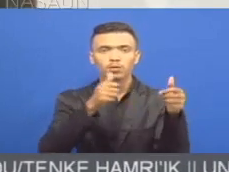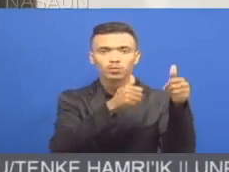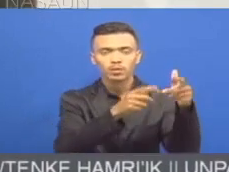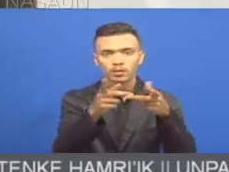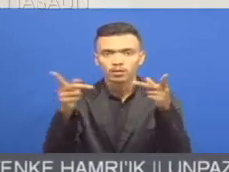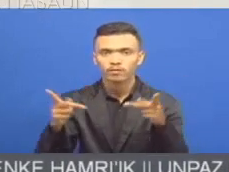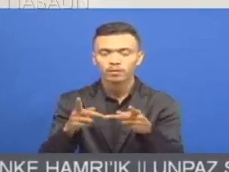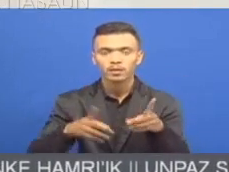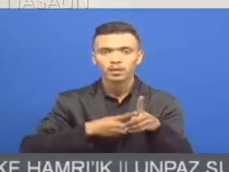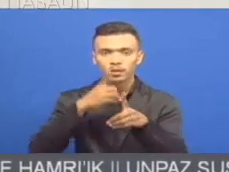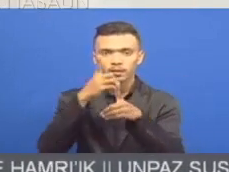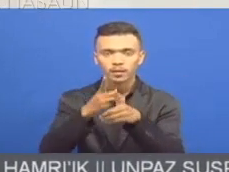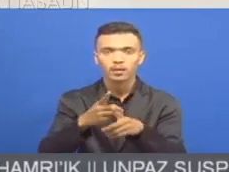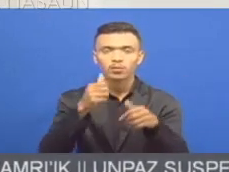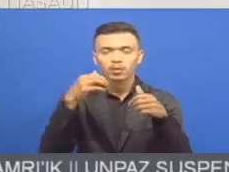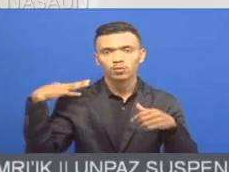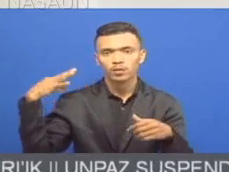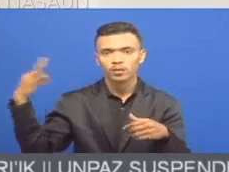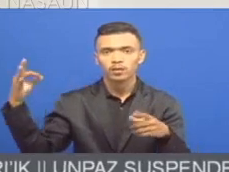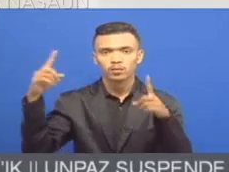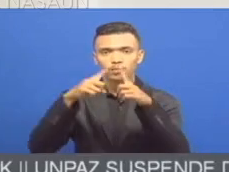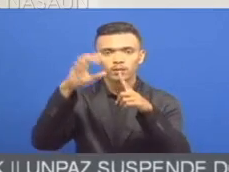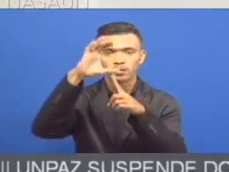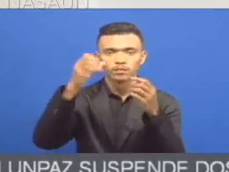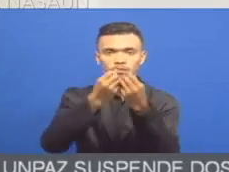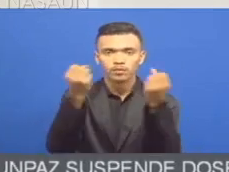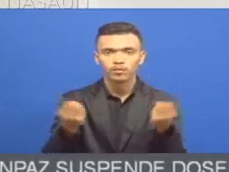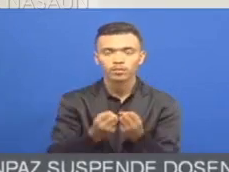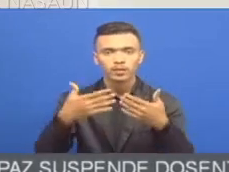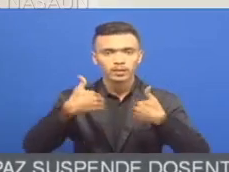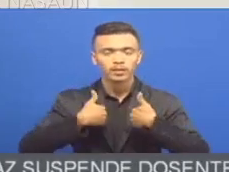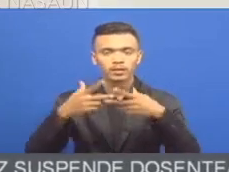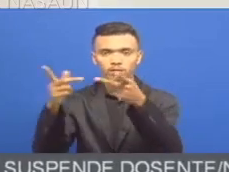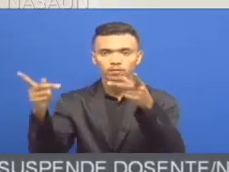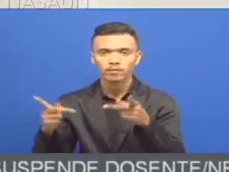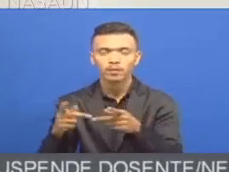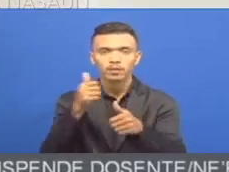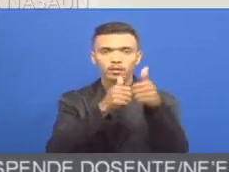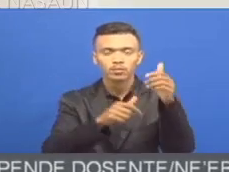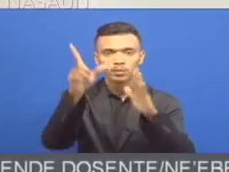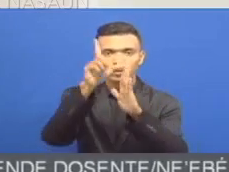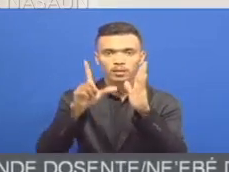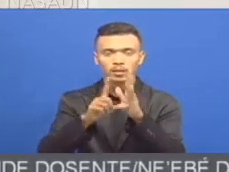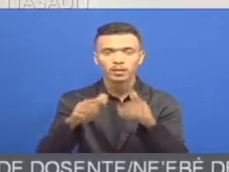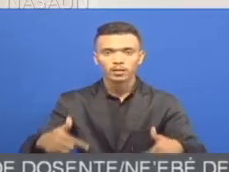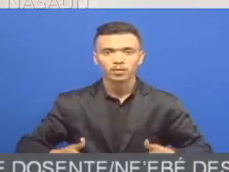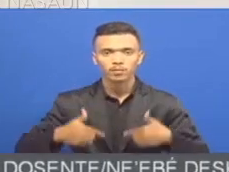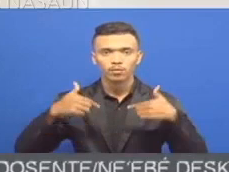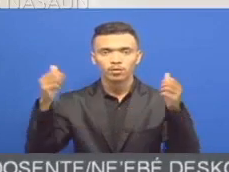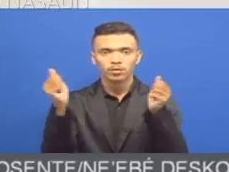i diritu va a tu candidato amba si fisuku ne, i ani nefati in catacne tu lei. Anda mas ita munizione